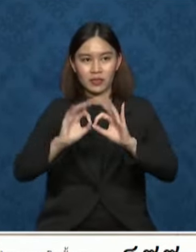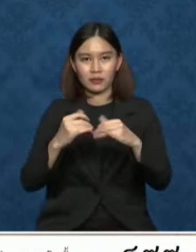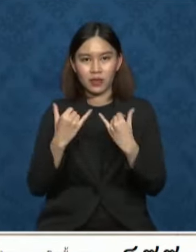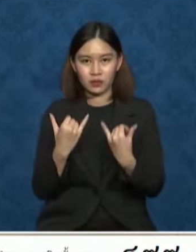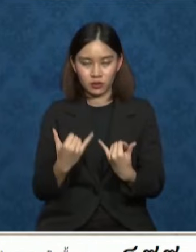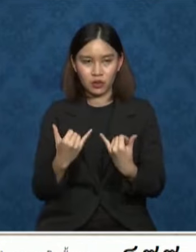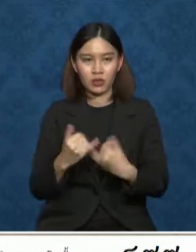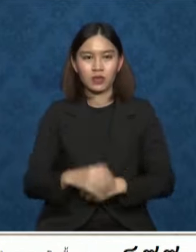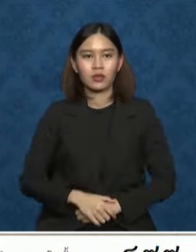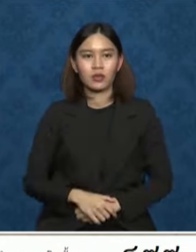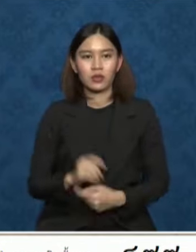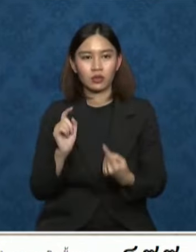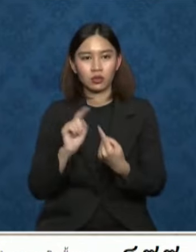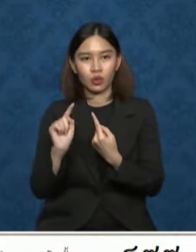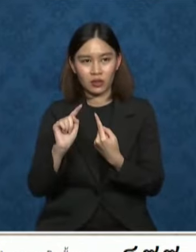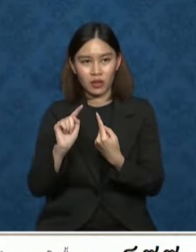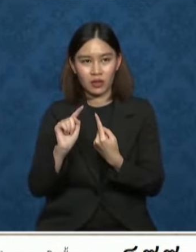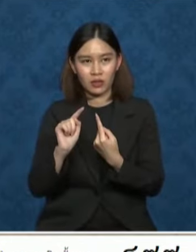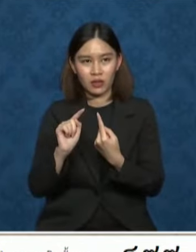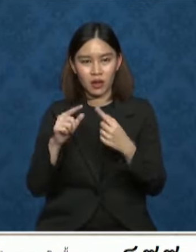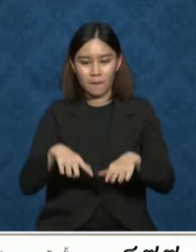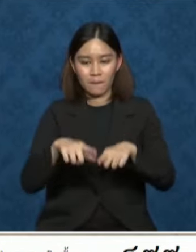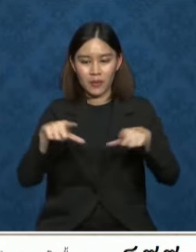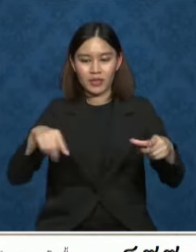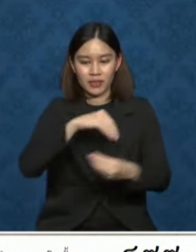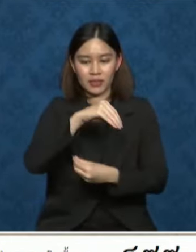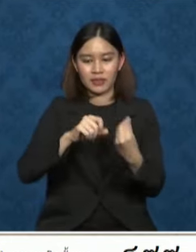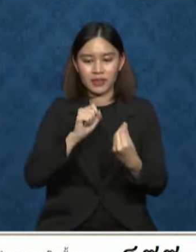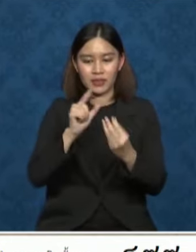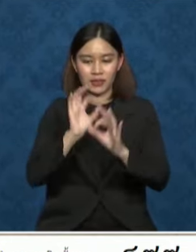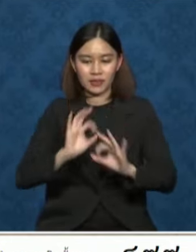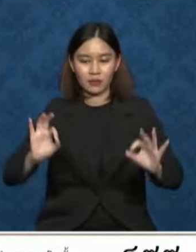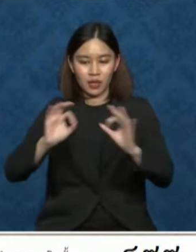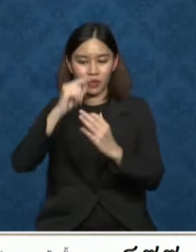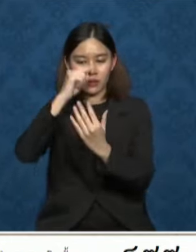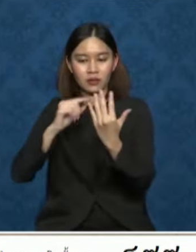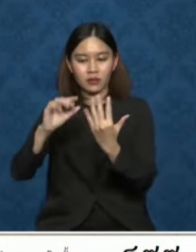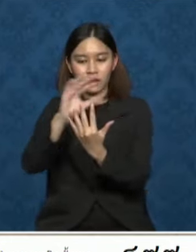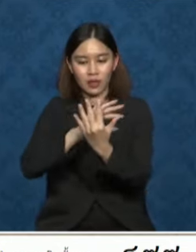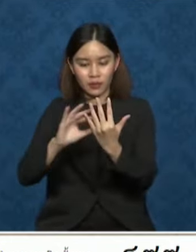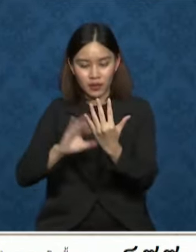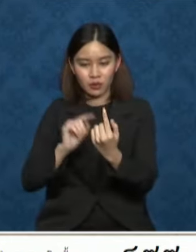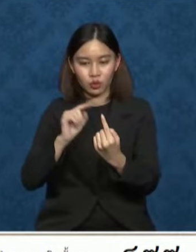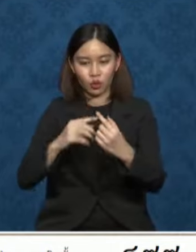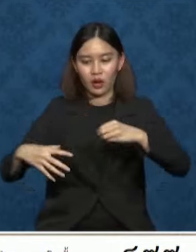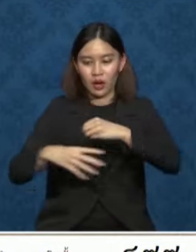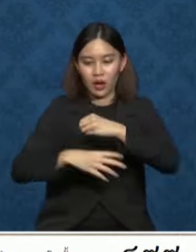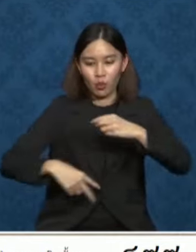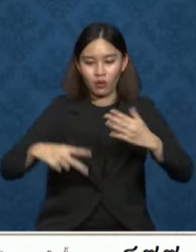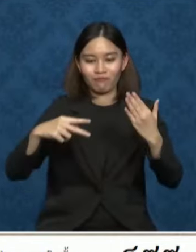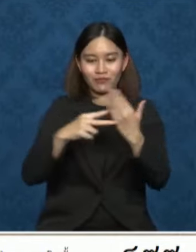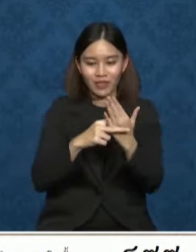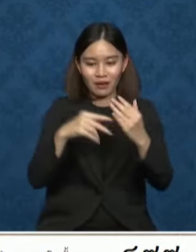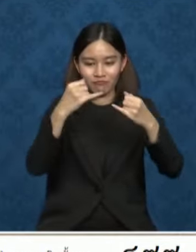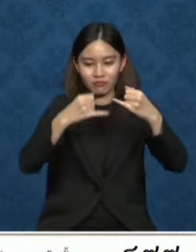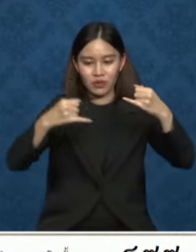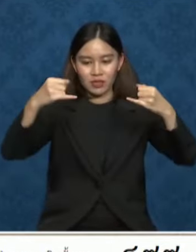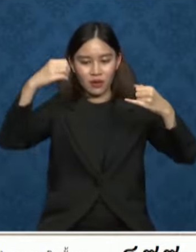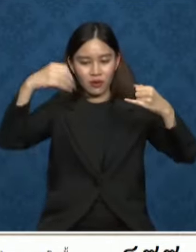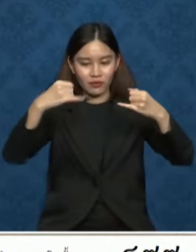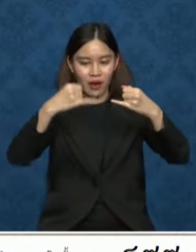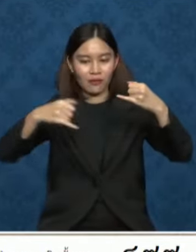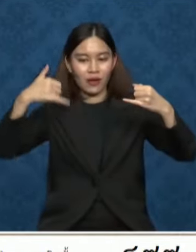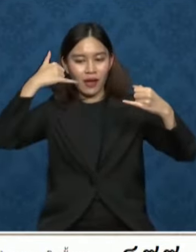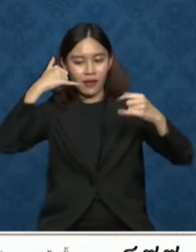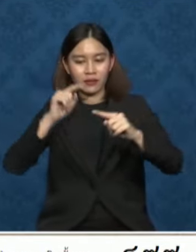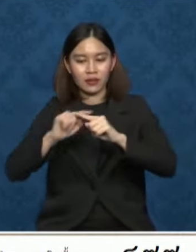ัลโดยเฉพาะในเขตพืนที่ศรฐกิที่สำคัญในปเทศไยการลกรอบตดสายไฟ้า สายสื่อสารและสายเคร็